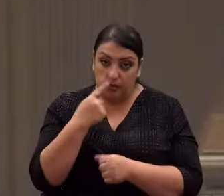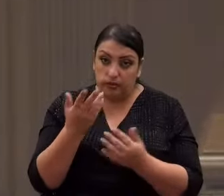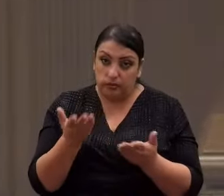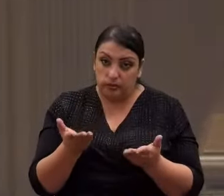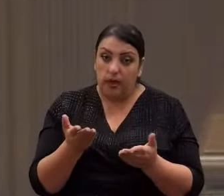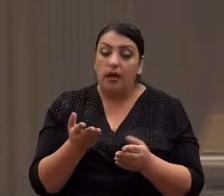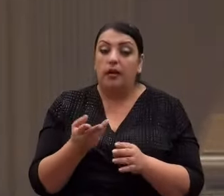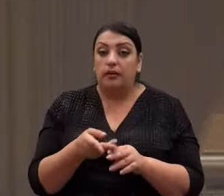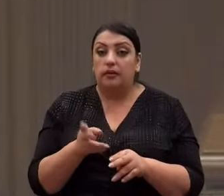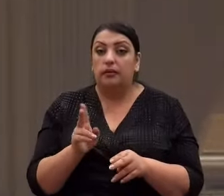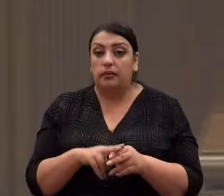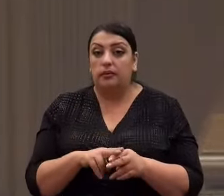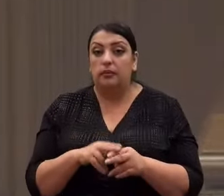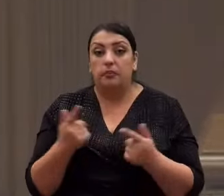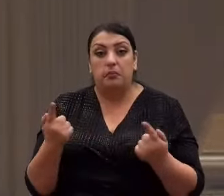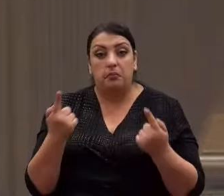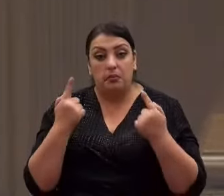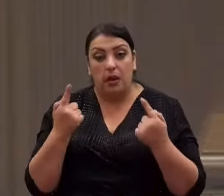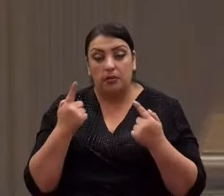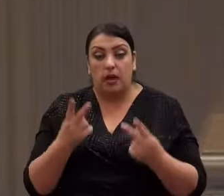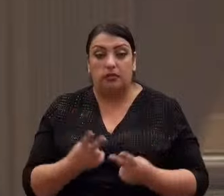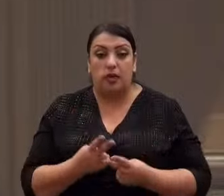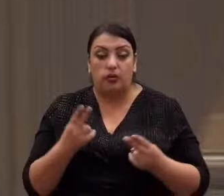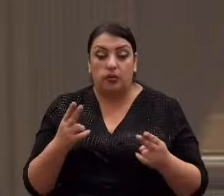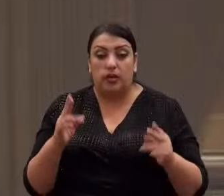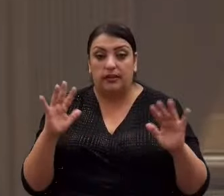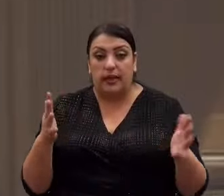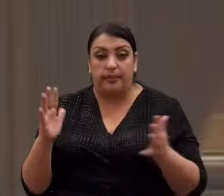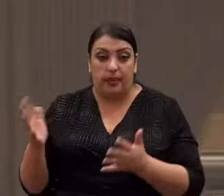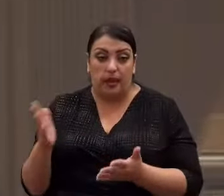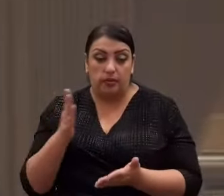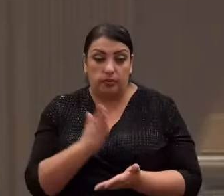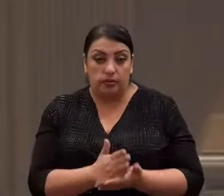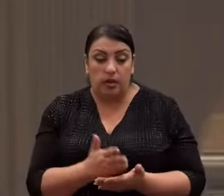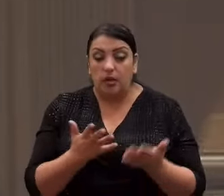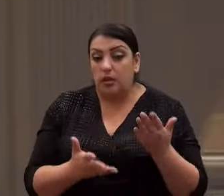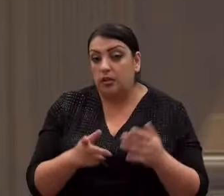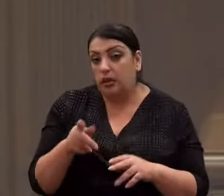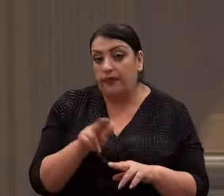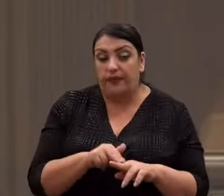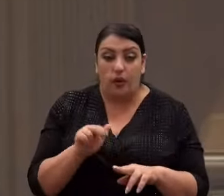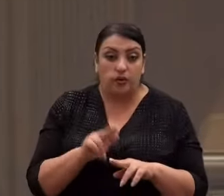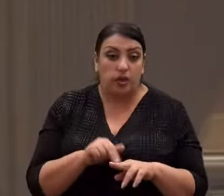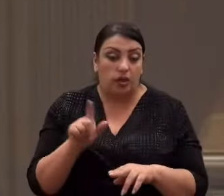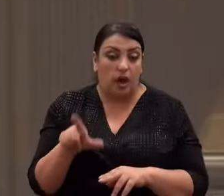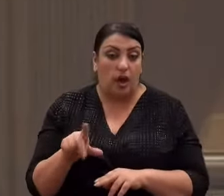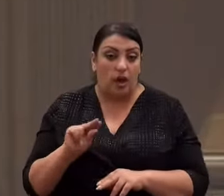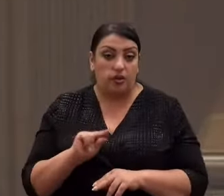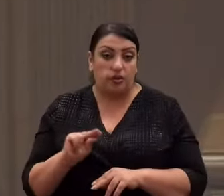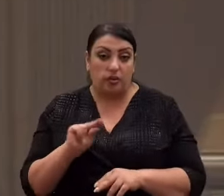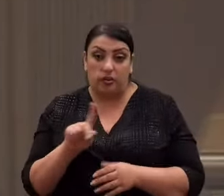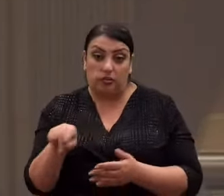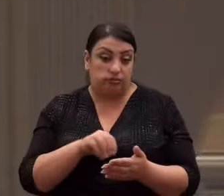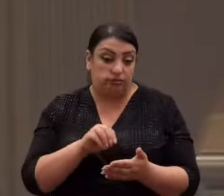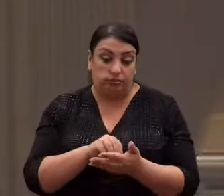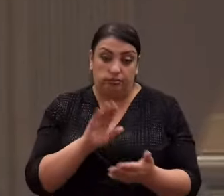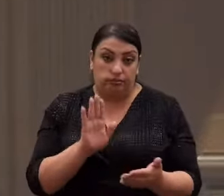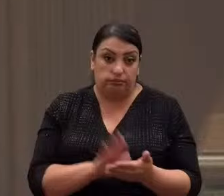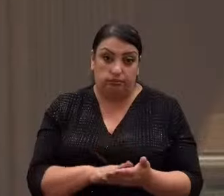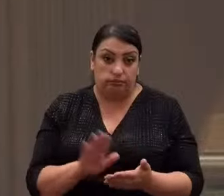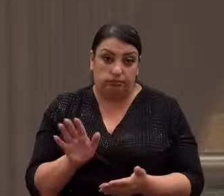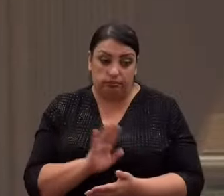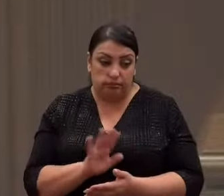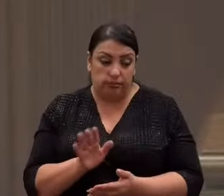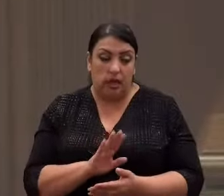առելի մեծ քանակի հանցագործության դեպքեր, արդյունքում եթե հանգարծ այդ ոստիկանության աշխատակիցը չգրանցի այդ դեպքը,